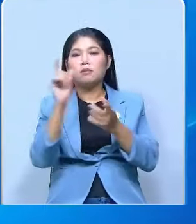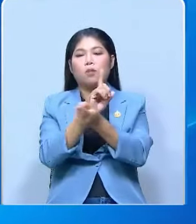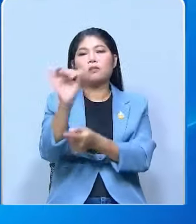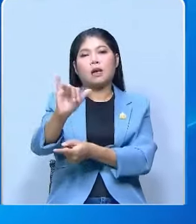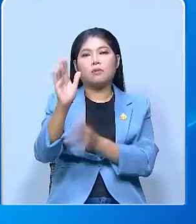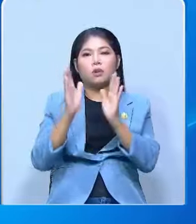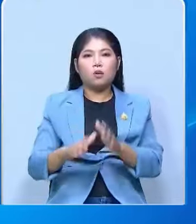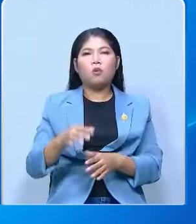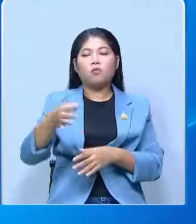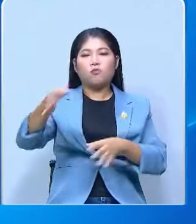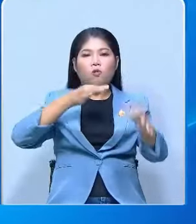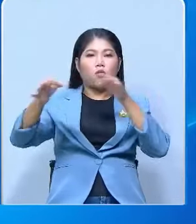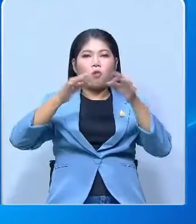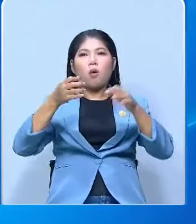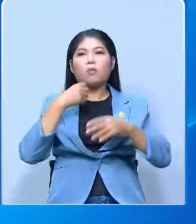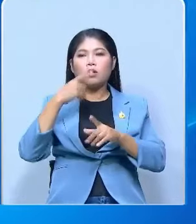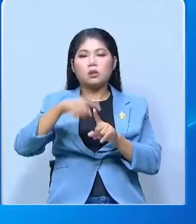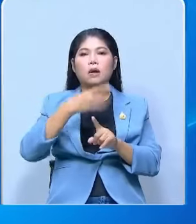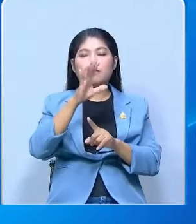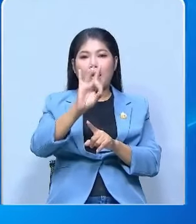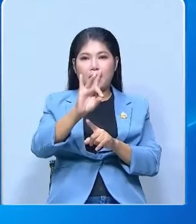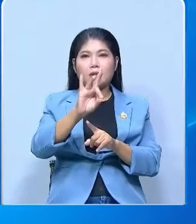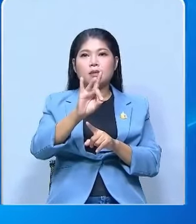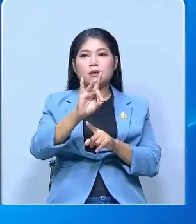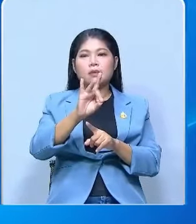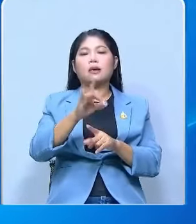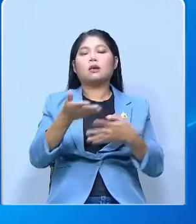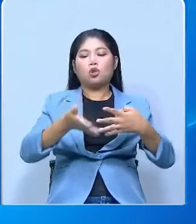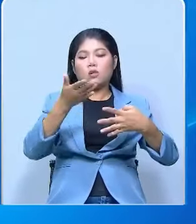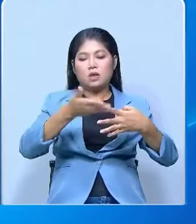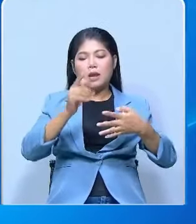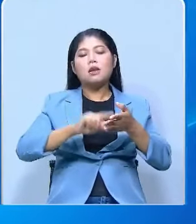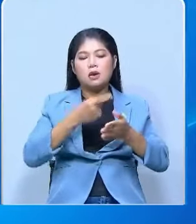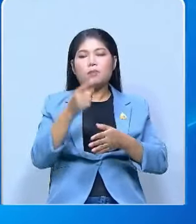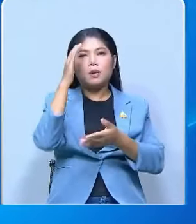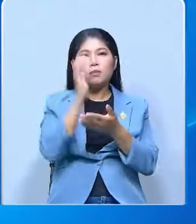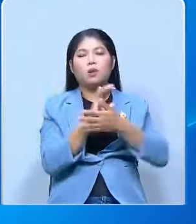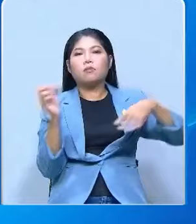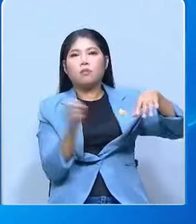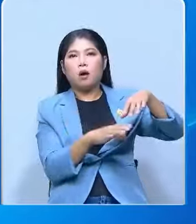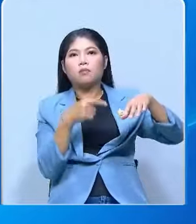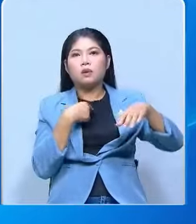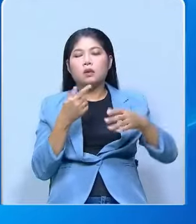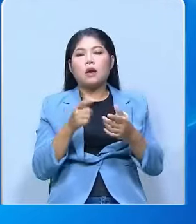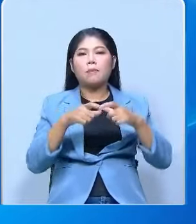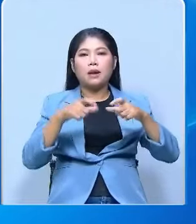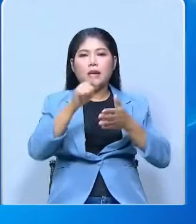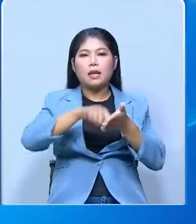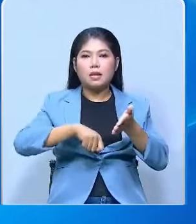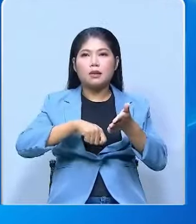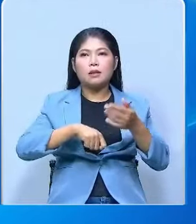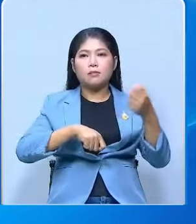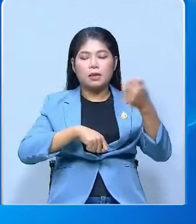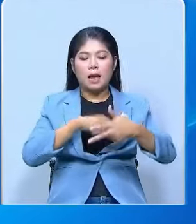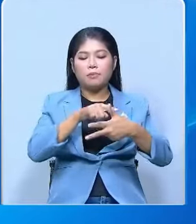ายร้องเรียนมาต่อเนื่องตั้งแต่ช่วงต้นเดือนสิงหาที่ผ่านมาโดยมีผู้เสียหายรายเดียวเนี่ยปรากฏว่าถูกขโมยบัตรเครดิตไปถึง3ใ